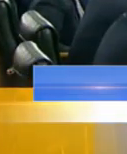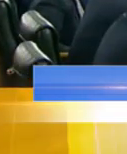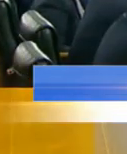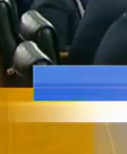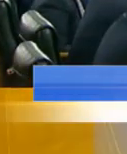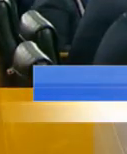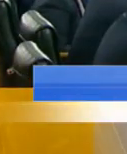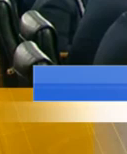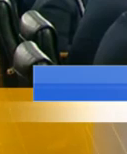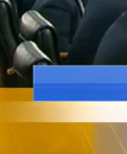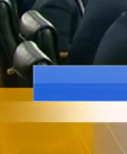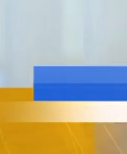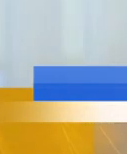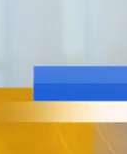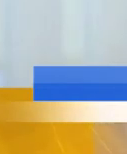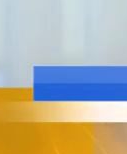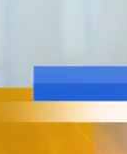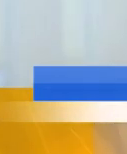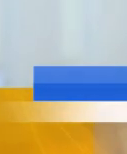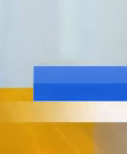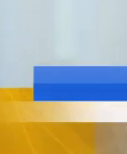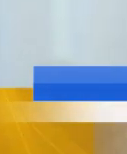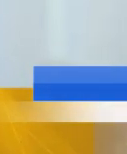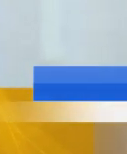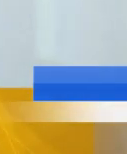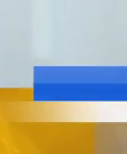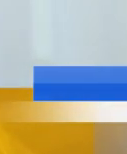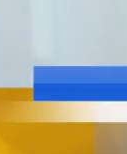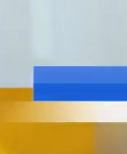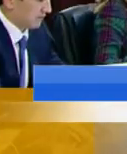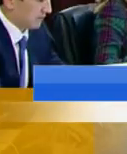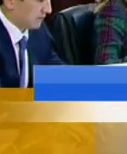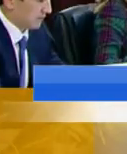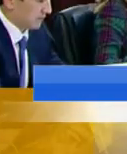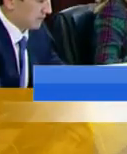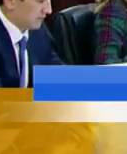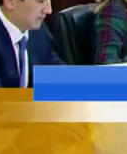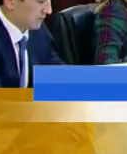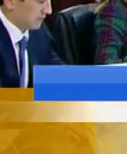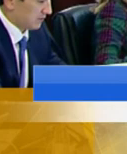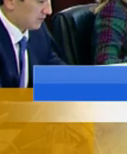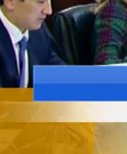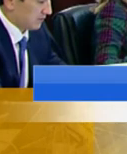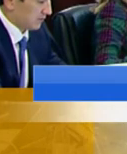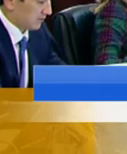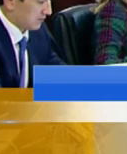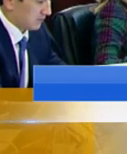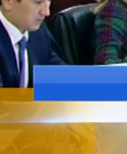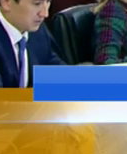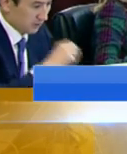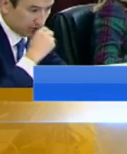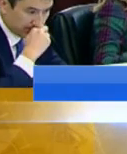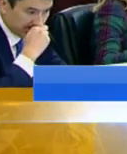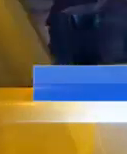2022 жылы Қазақстандық 5000-нан аса елді мекен кең жолақты интернет желісіне қосылады. Биыл өркені жетістігіне 685